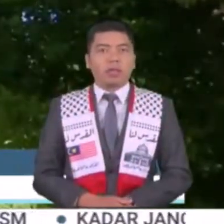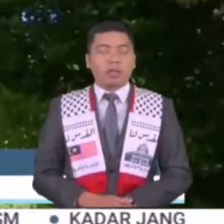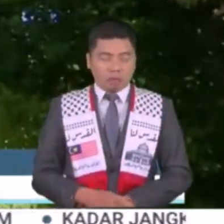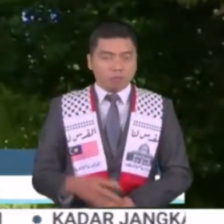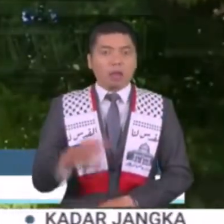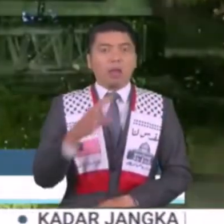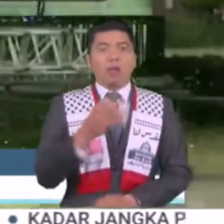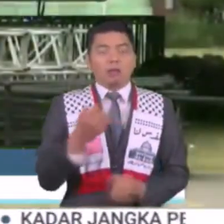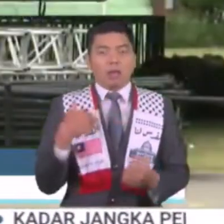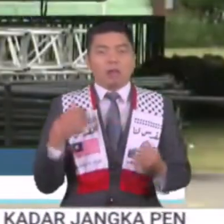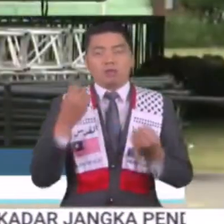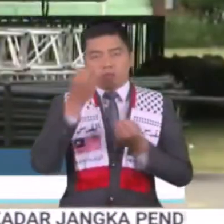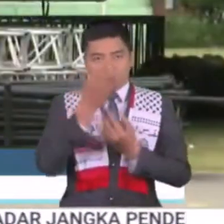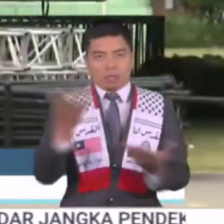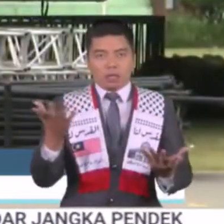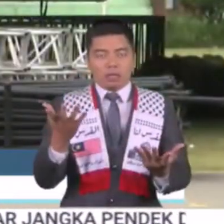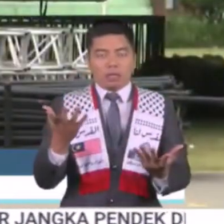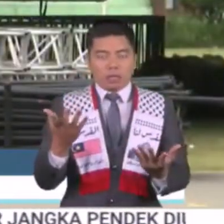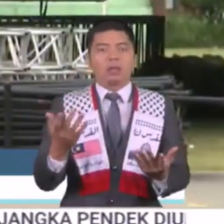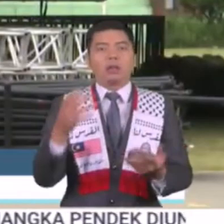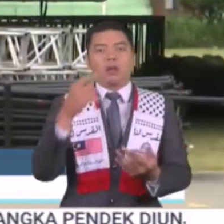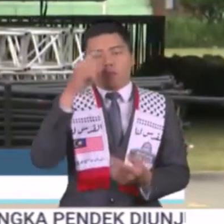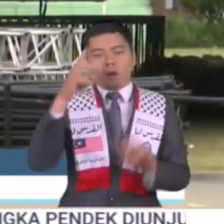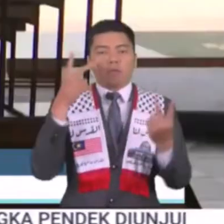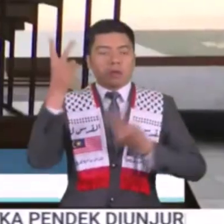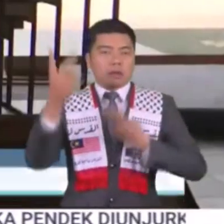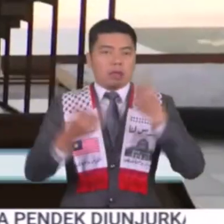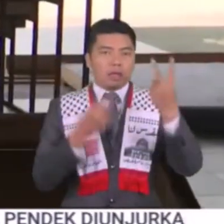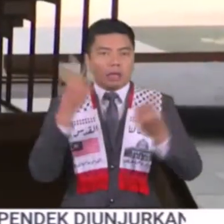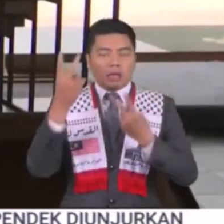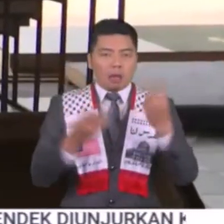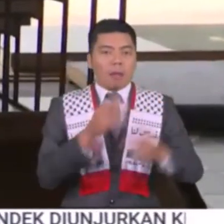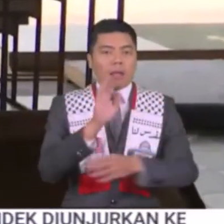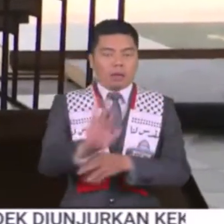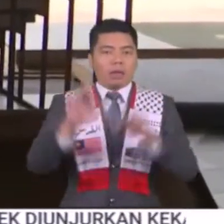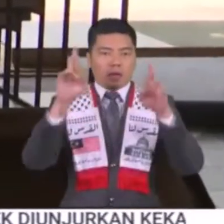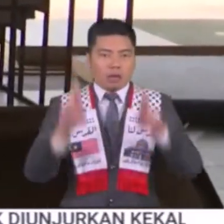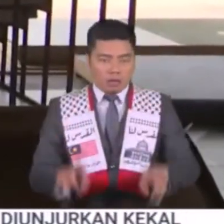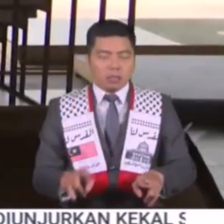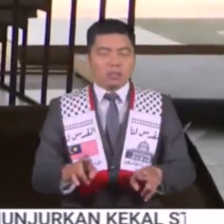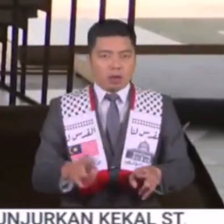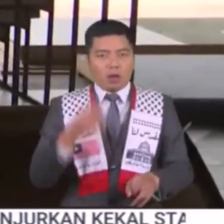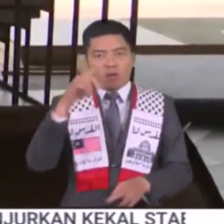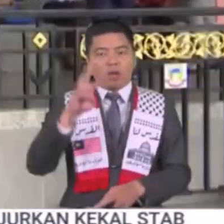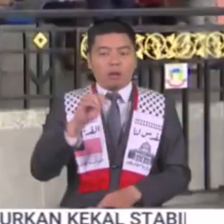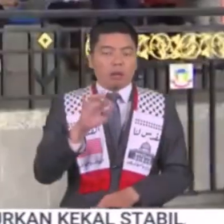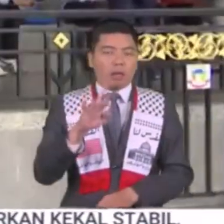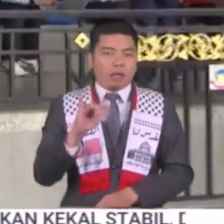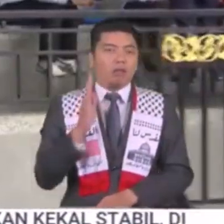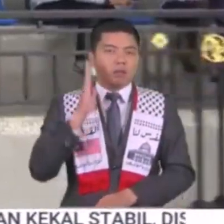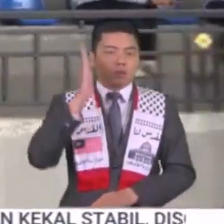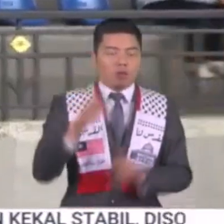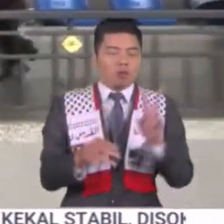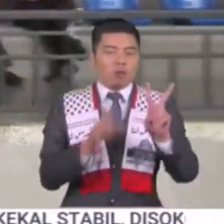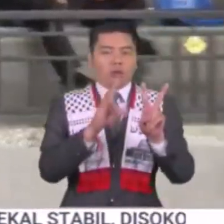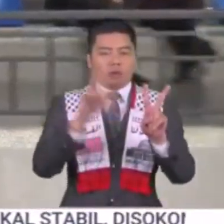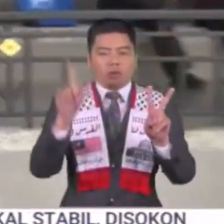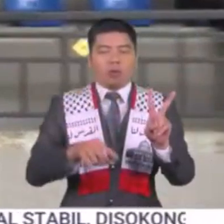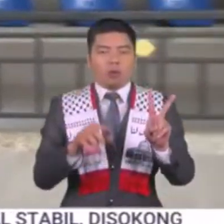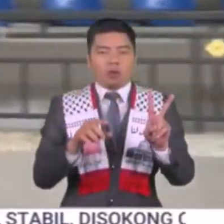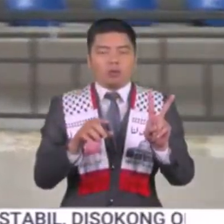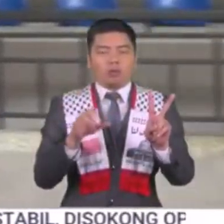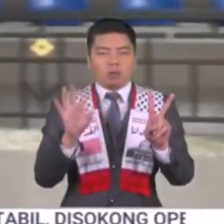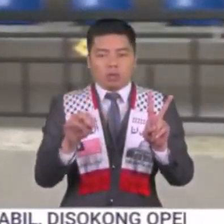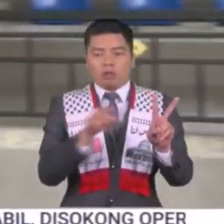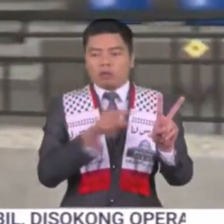Dalam perkembangan lain, Fahmi memaklumkan siri jelajah program Madani Rakyat akan diteruskan ke Miri Sarawak pada 27